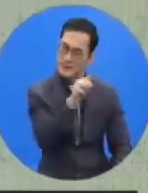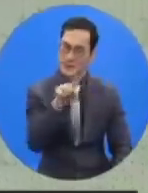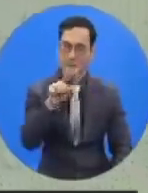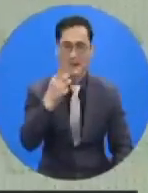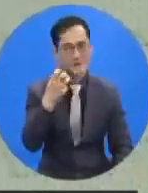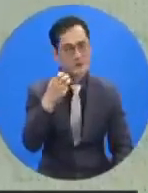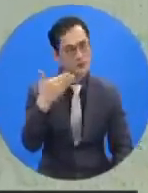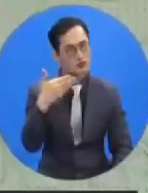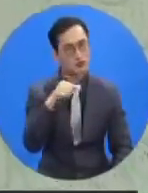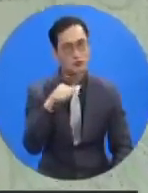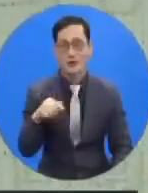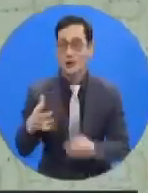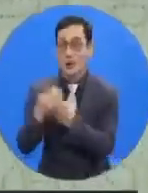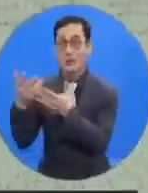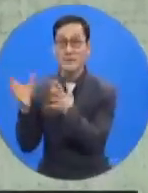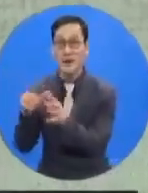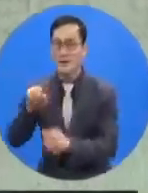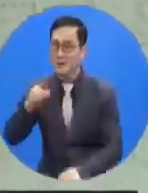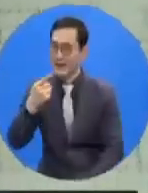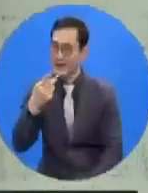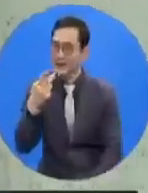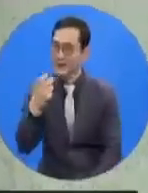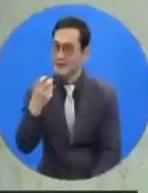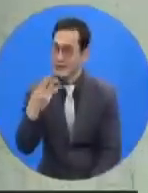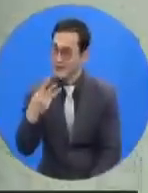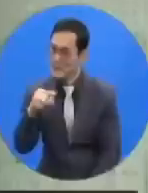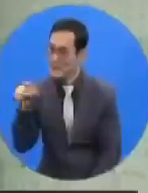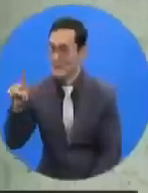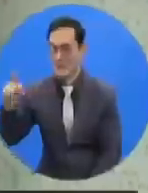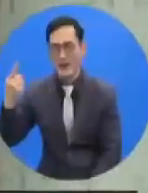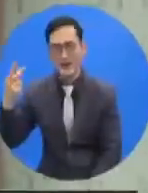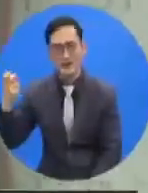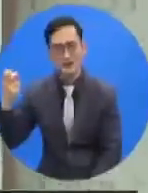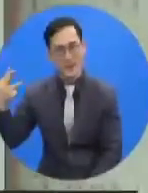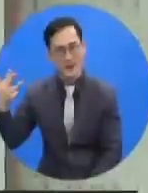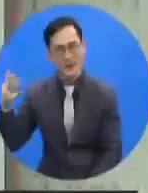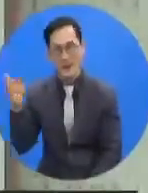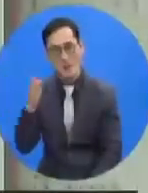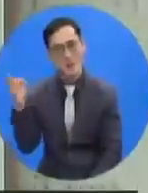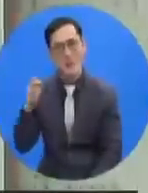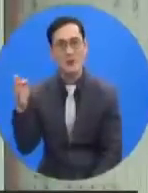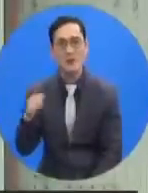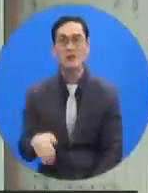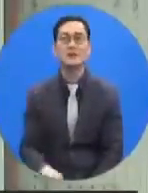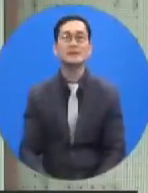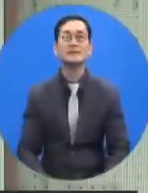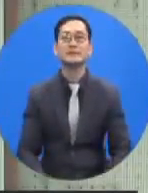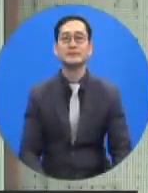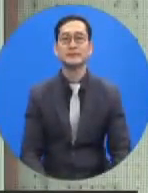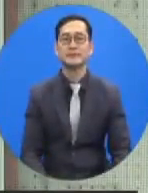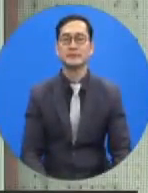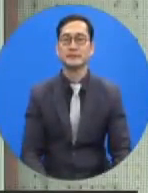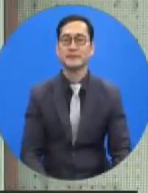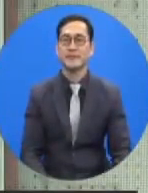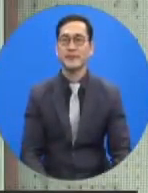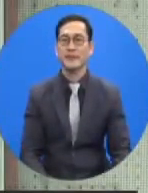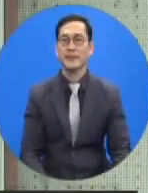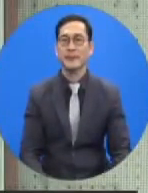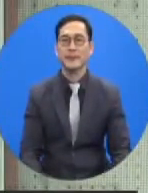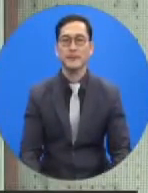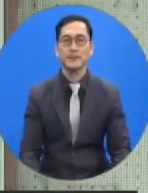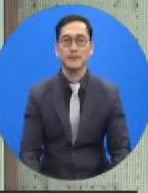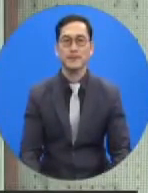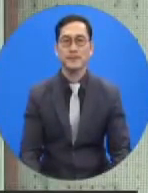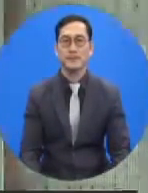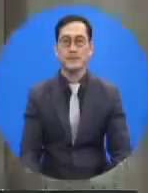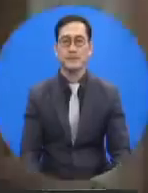통합당은 123석에서 128석을 가져올 것을 예측했습니다. 잠시 후에 이 지역별 판세, 예측 판세 잠시 후에